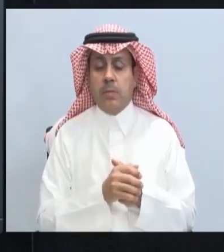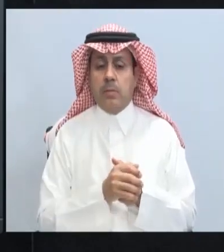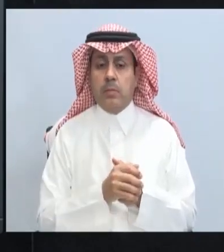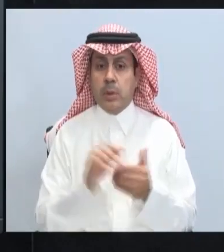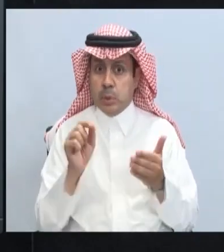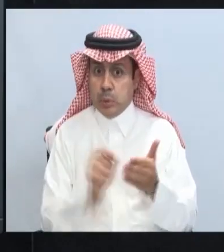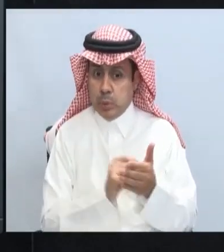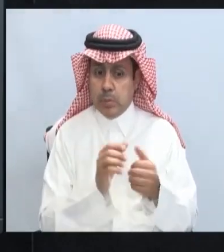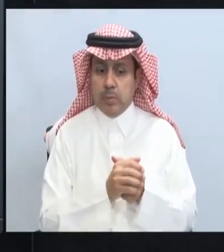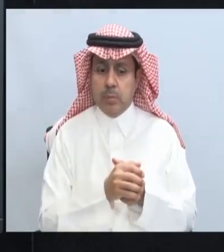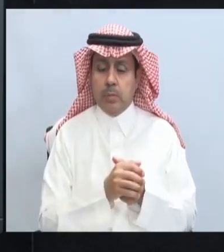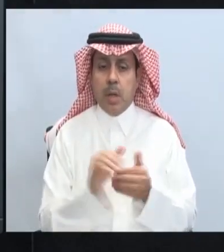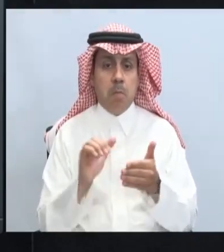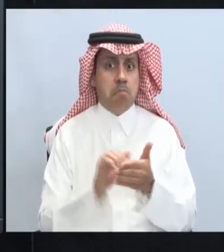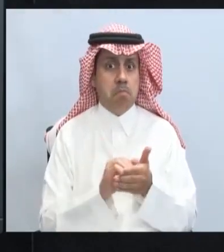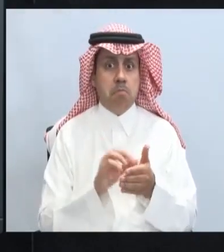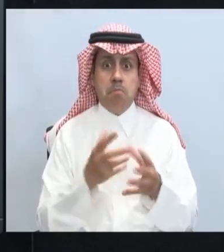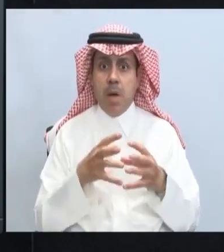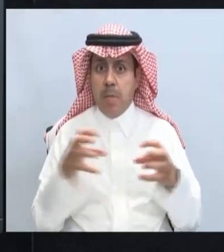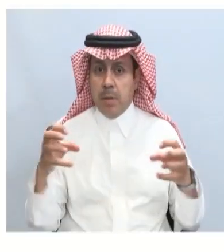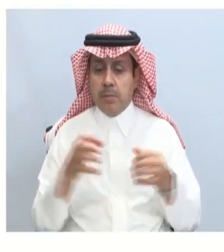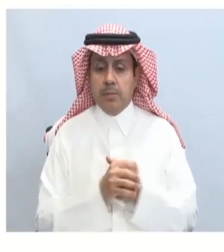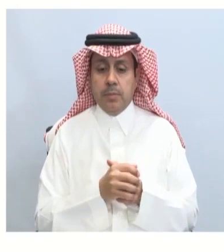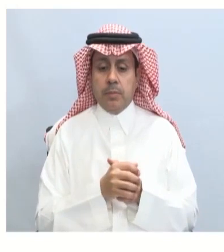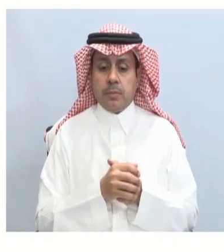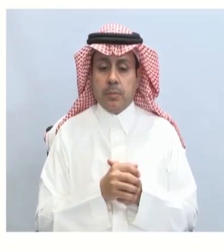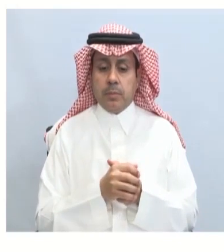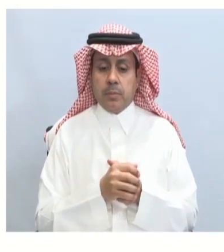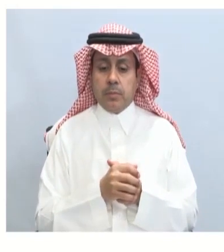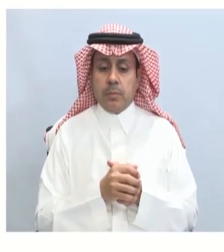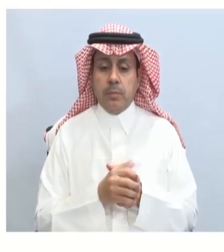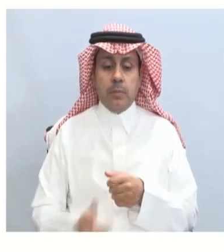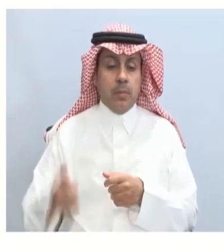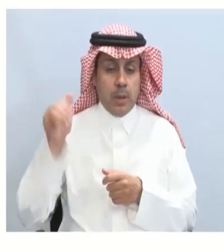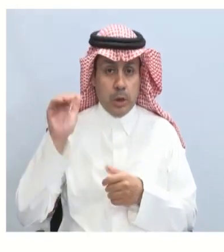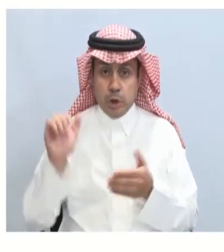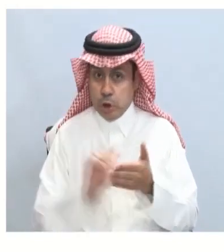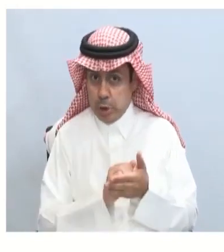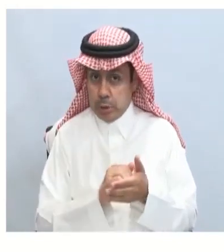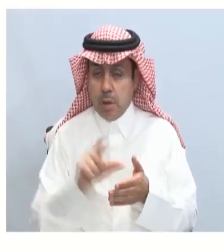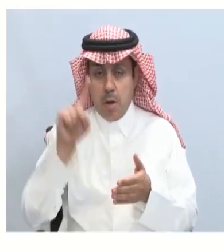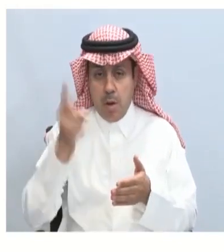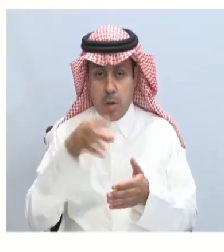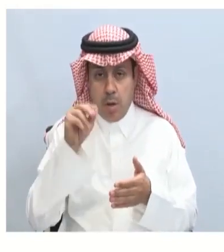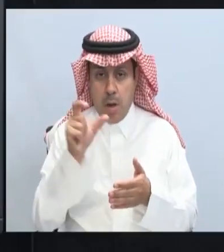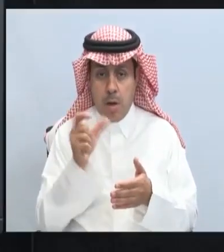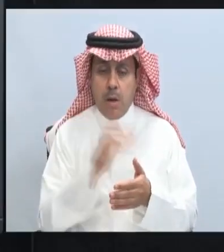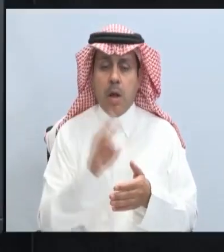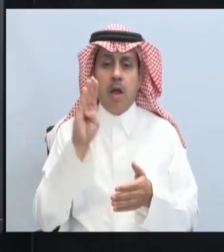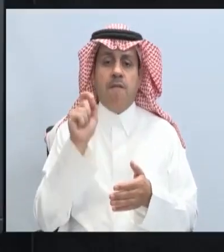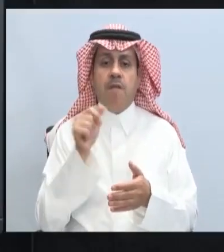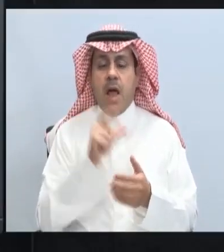ماذا يراد بهذه الشروط هنا الجواب نعم اشتراط الرهن او الكفاله هذه